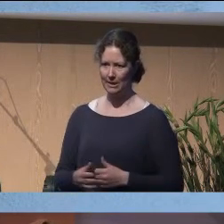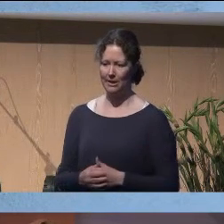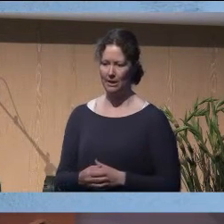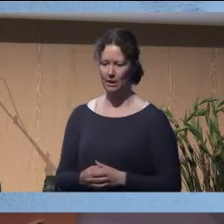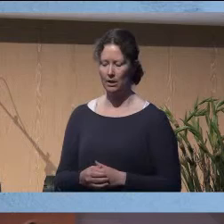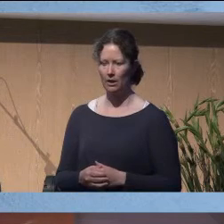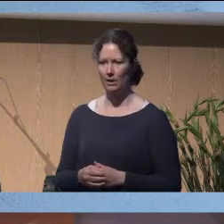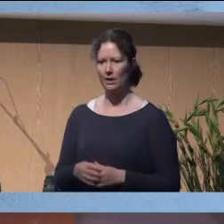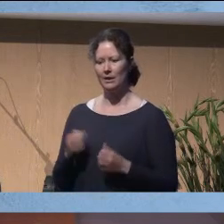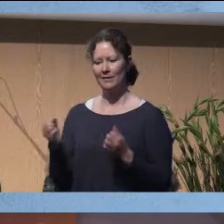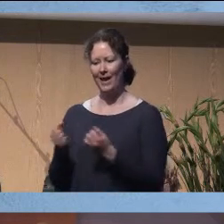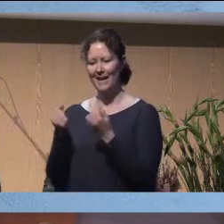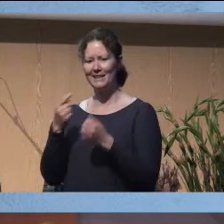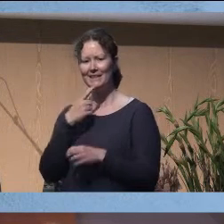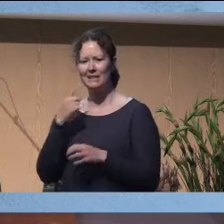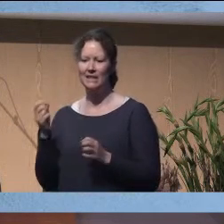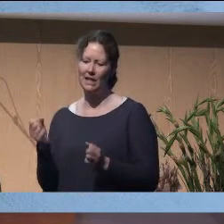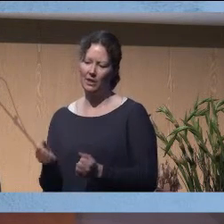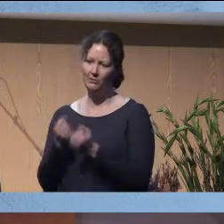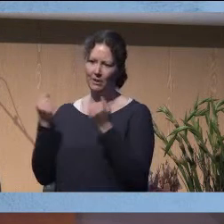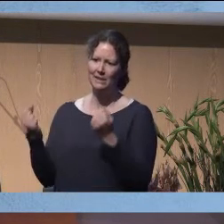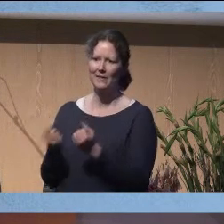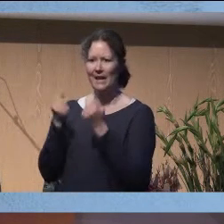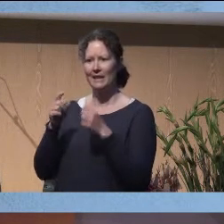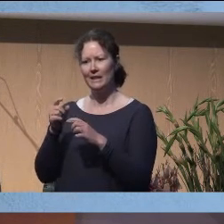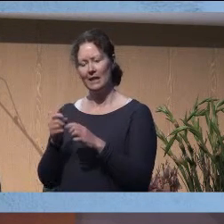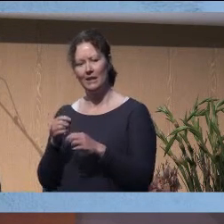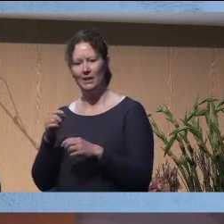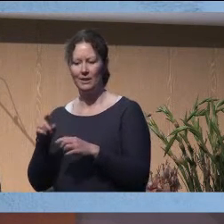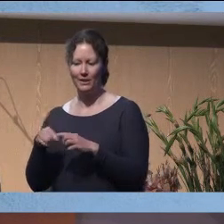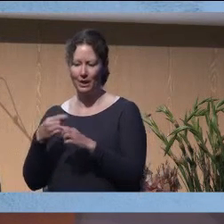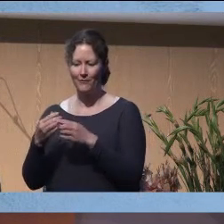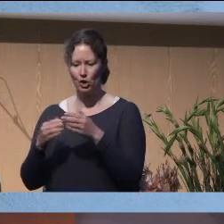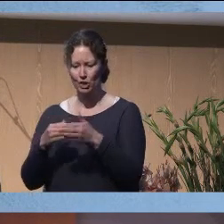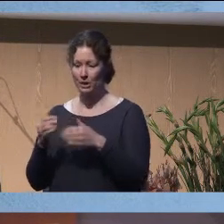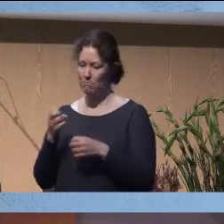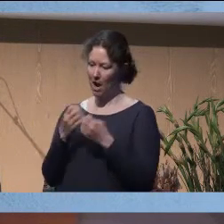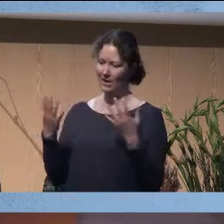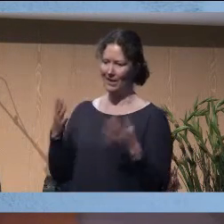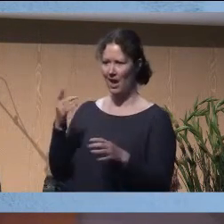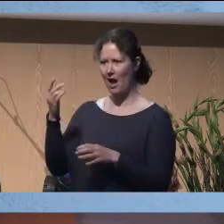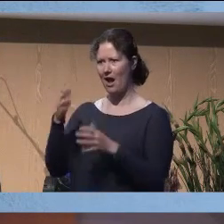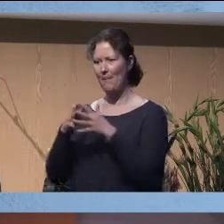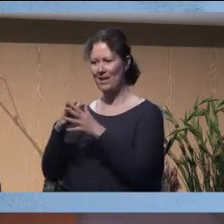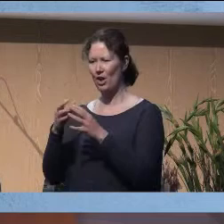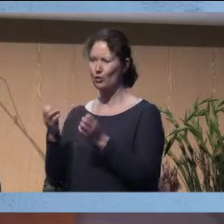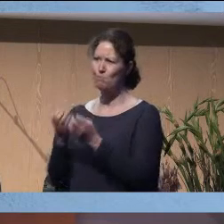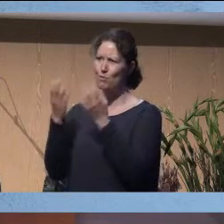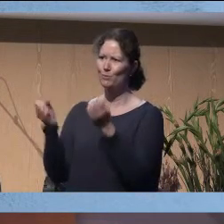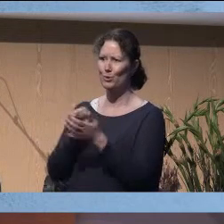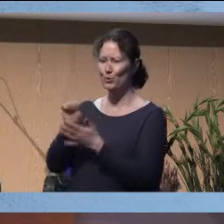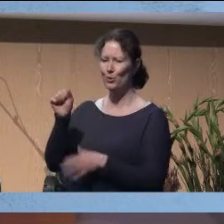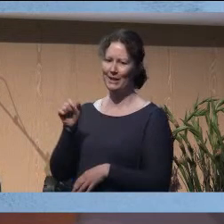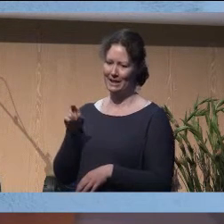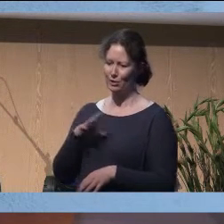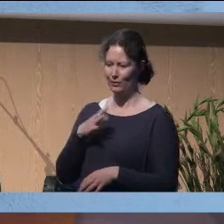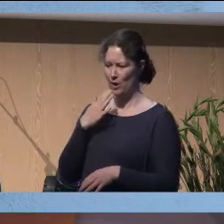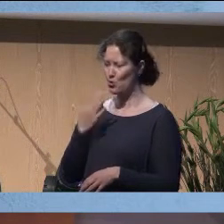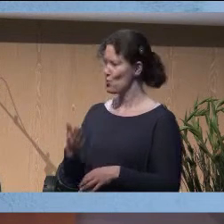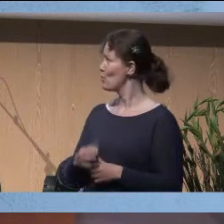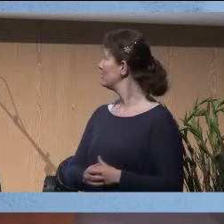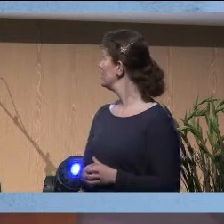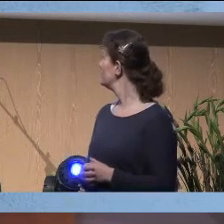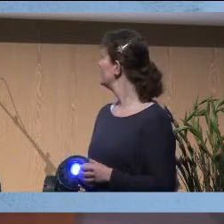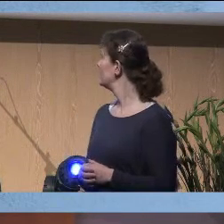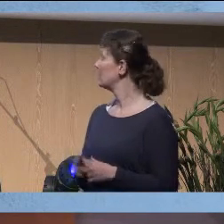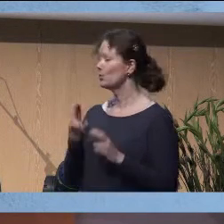Feire, de sier celebrate diversity. Av og til så har amerikanerne veldig blomstrende uttrykk, men den der synes jeg var veldig god. Så det